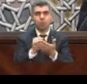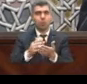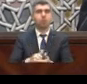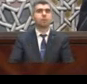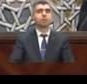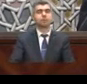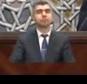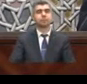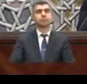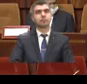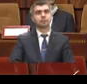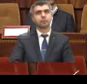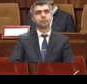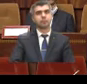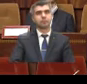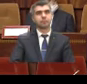تفضلي.